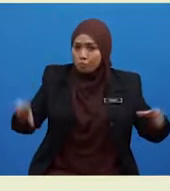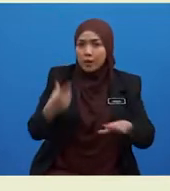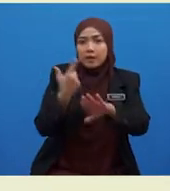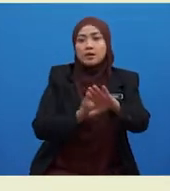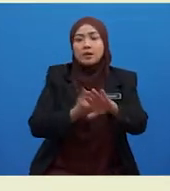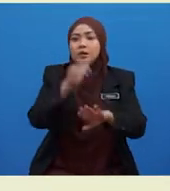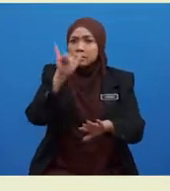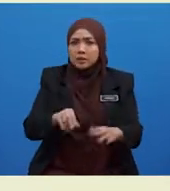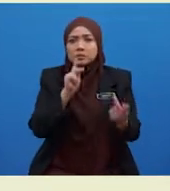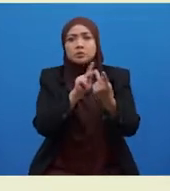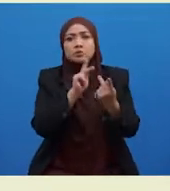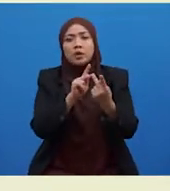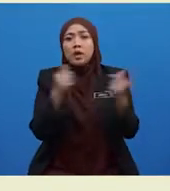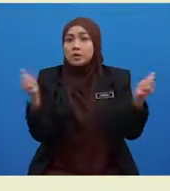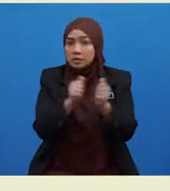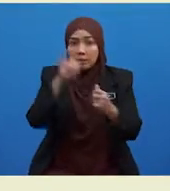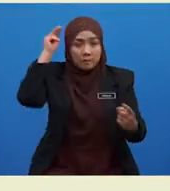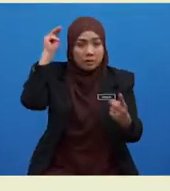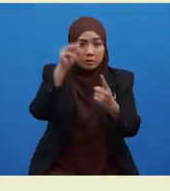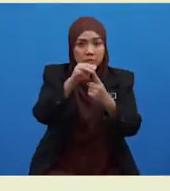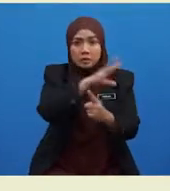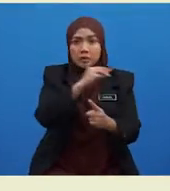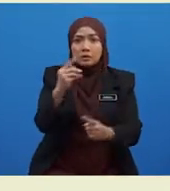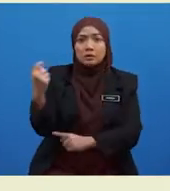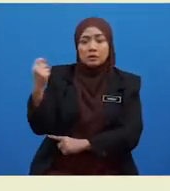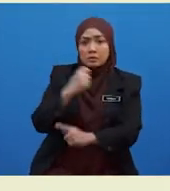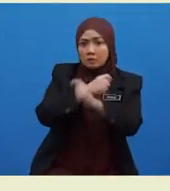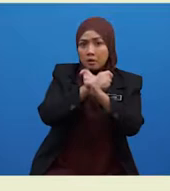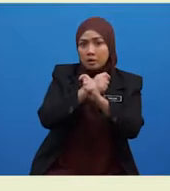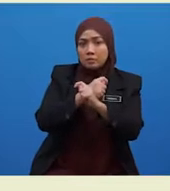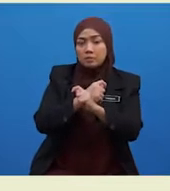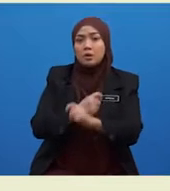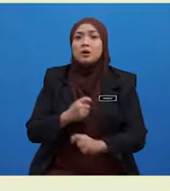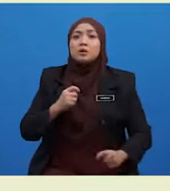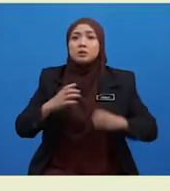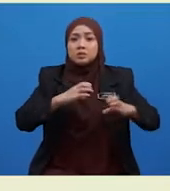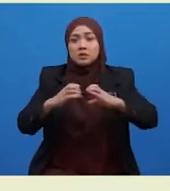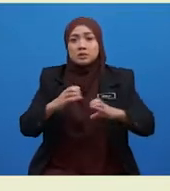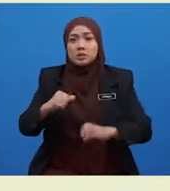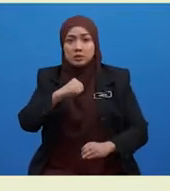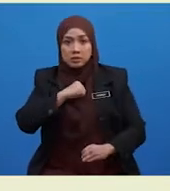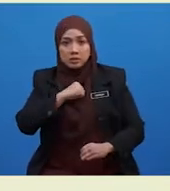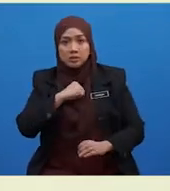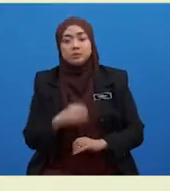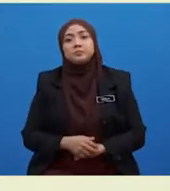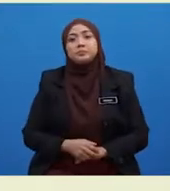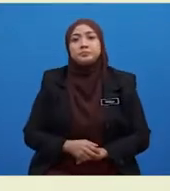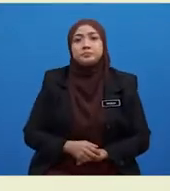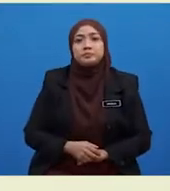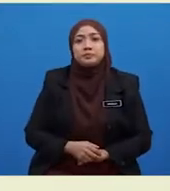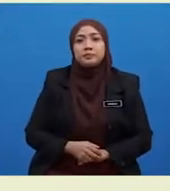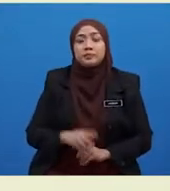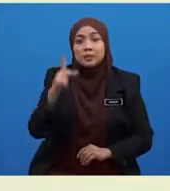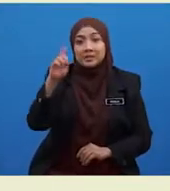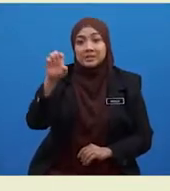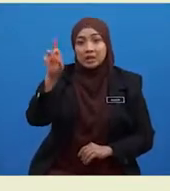sesuai dengan matlamat dan tahap kejegasan anda. F adalah frekuensi, iaitu kekerapan. Ini adalah